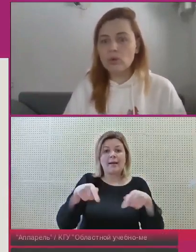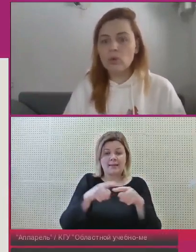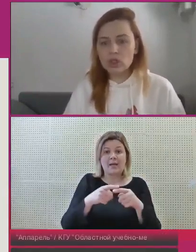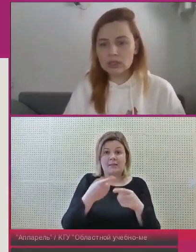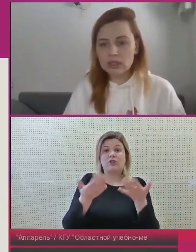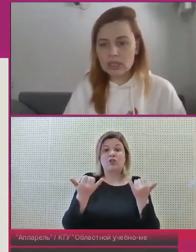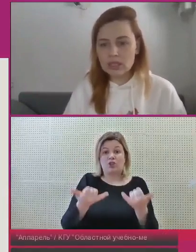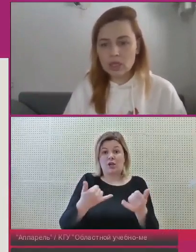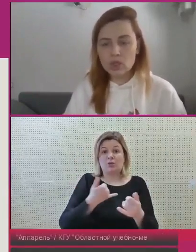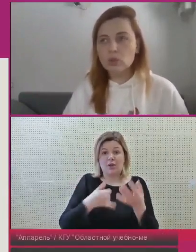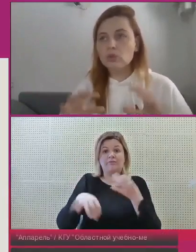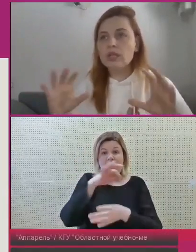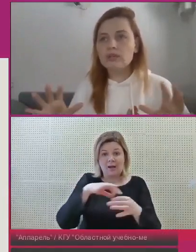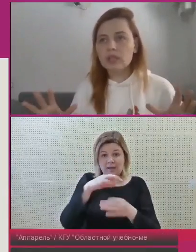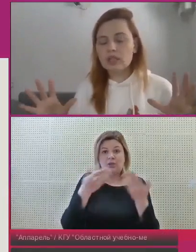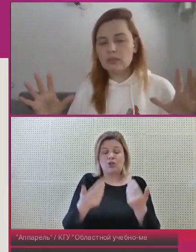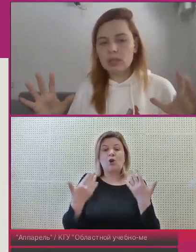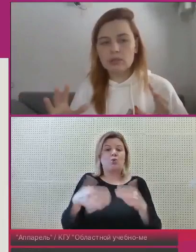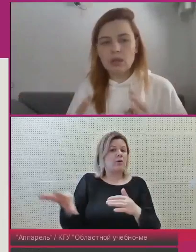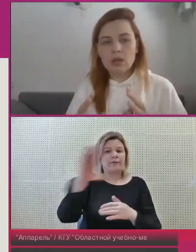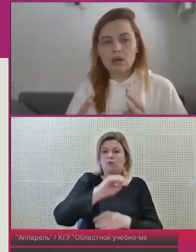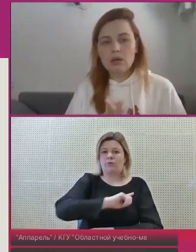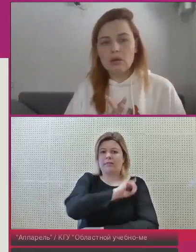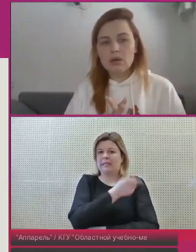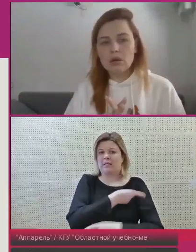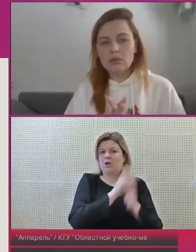все очень сильно структурировано и имеет